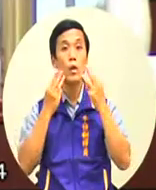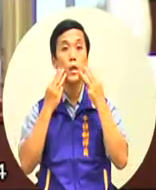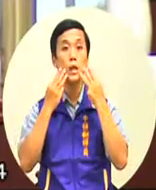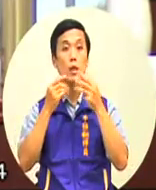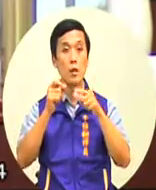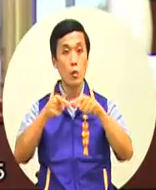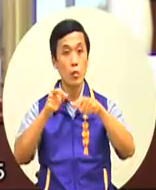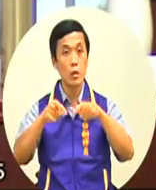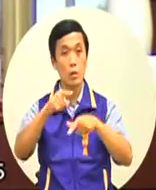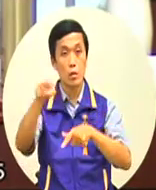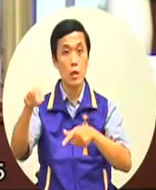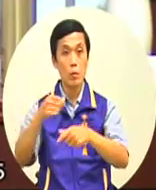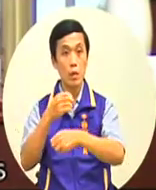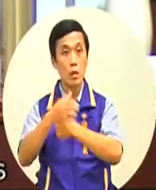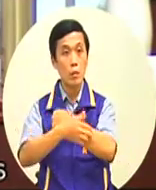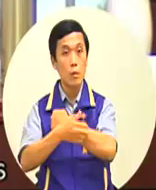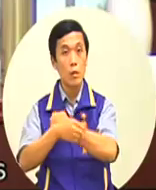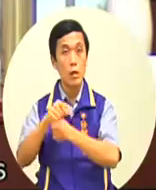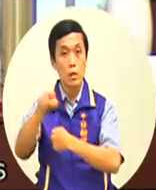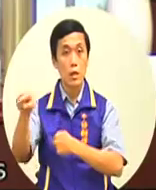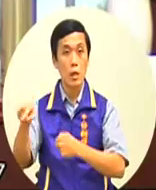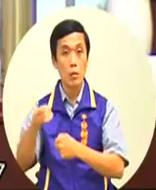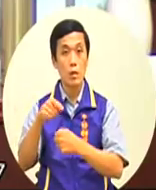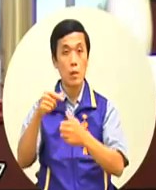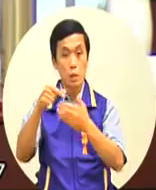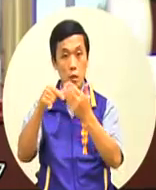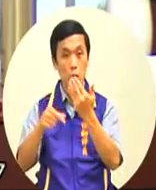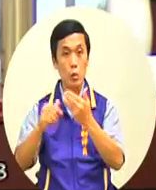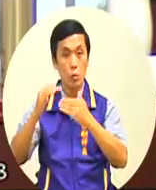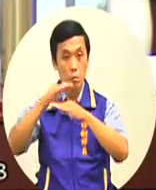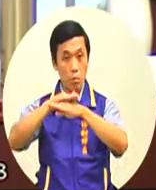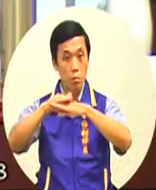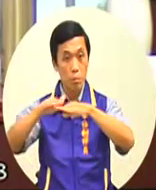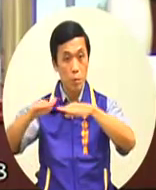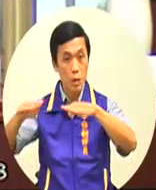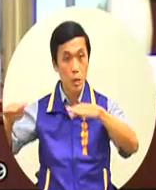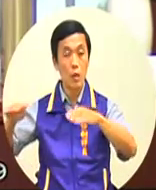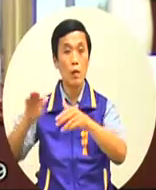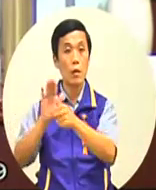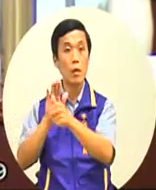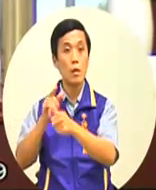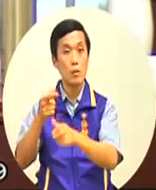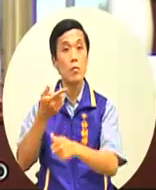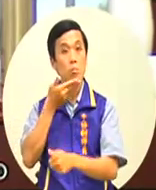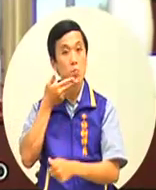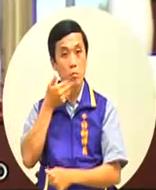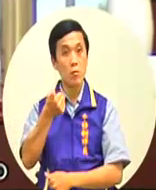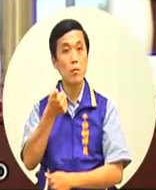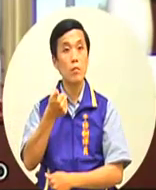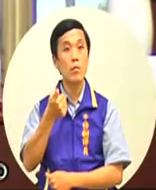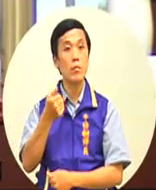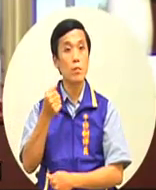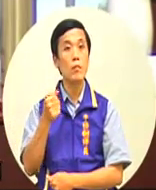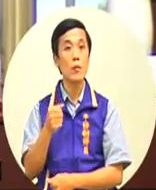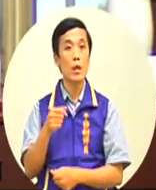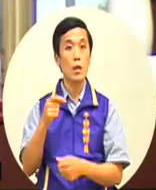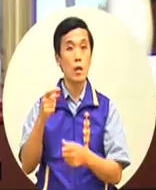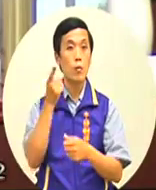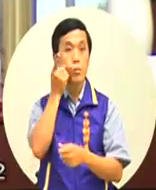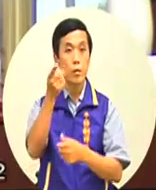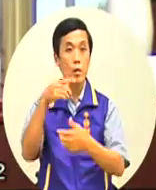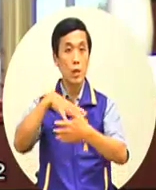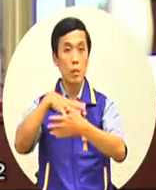对他们来讲是越稳定的这个制度对他们是越有利的。 一例一休，然后取消七天假 对他们是有